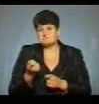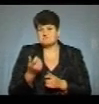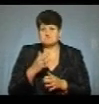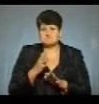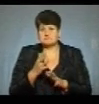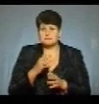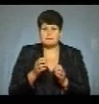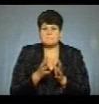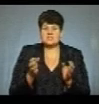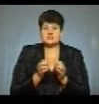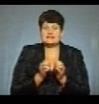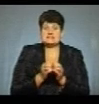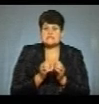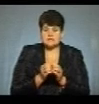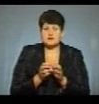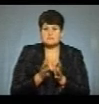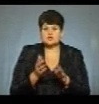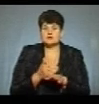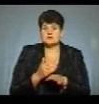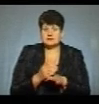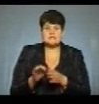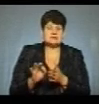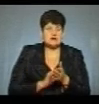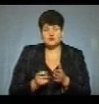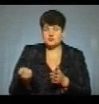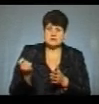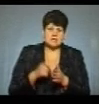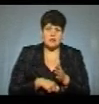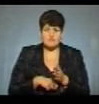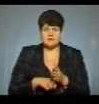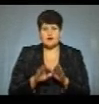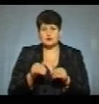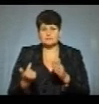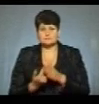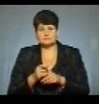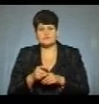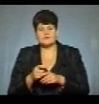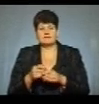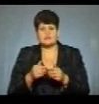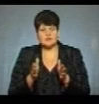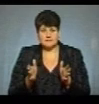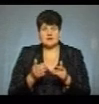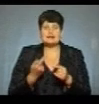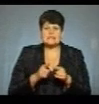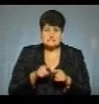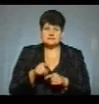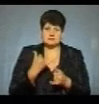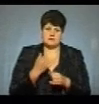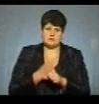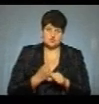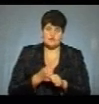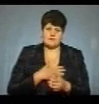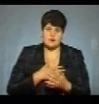але більше десятка, основна кількість яких зразу ж закривалася, з часом відкривалася, і працюємо над цим.